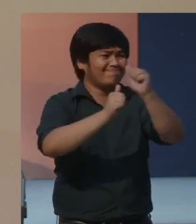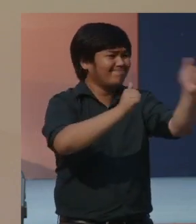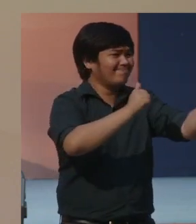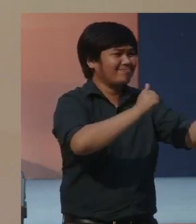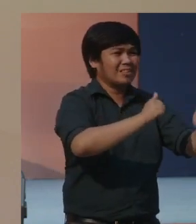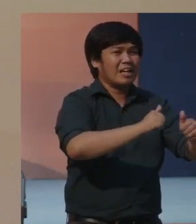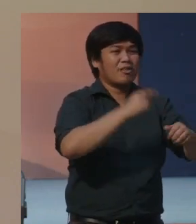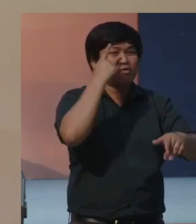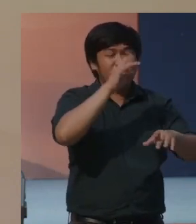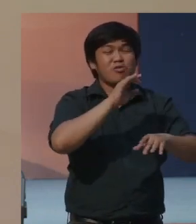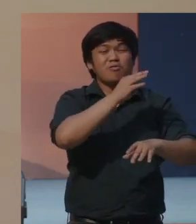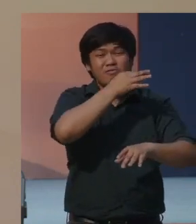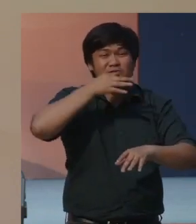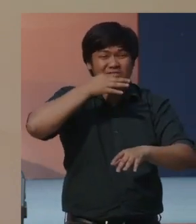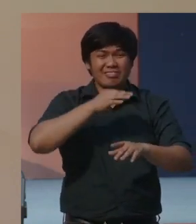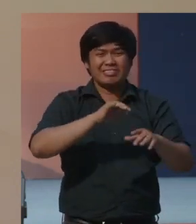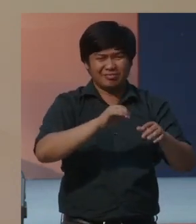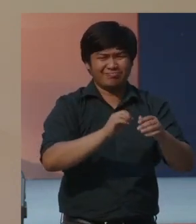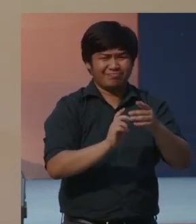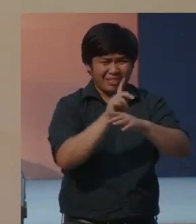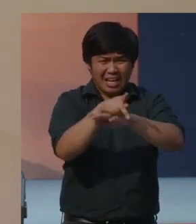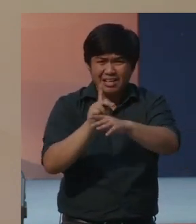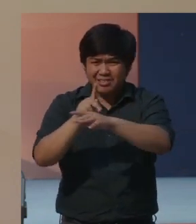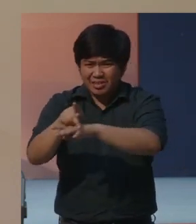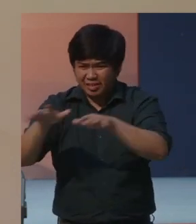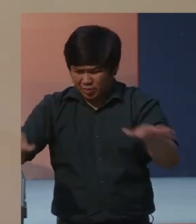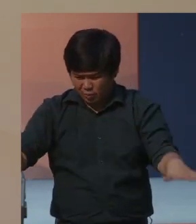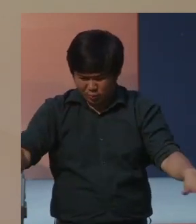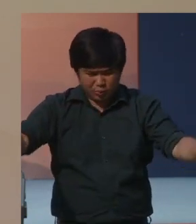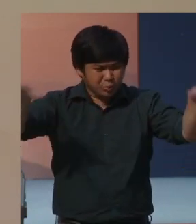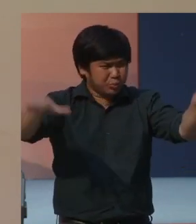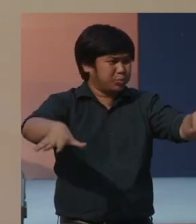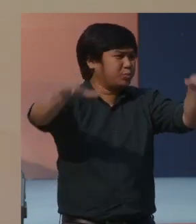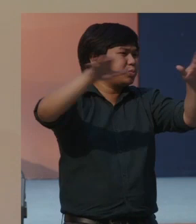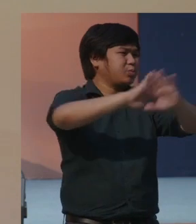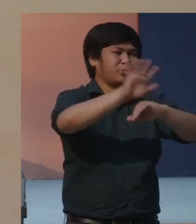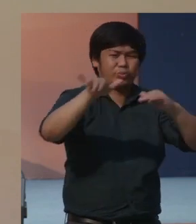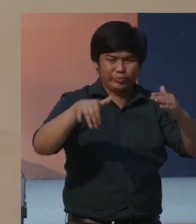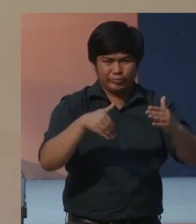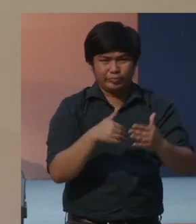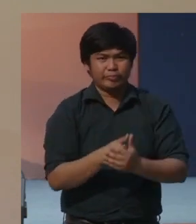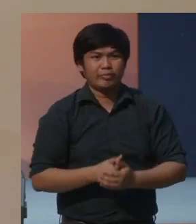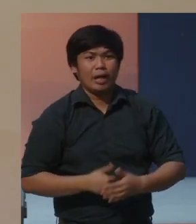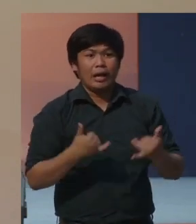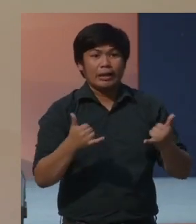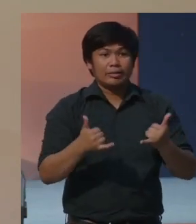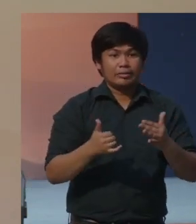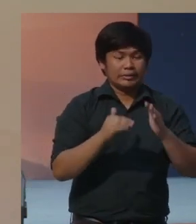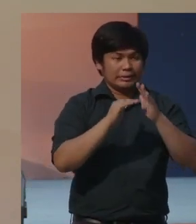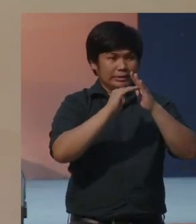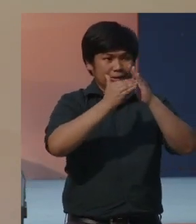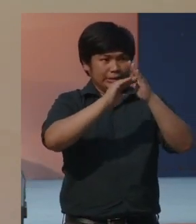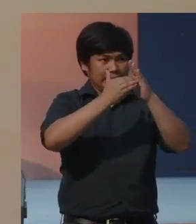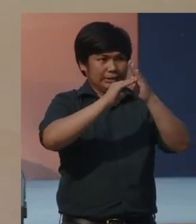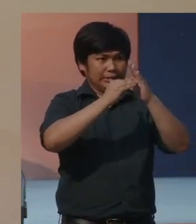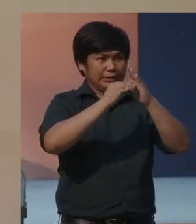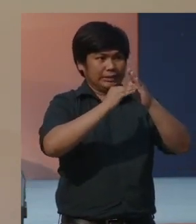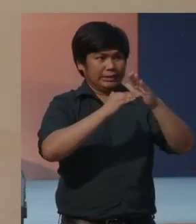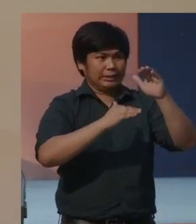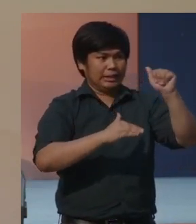No? Sabi sa verse 16, sa city of Adam, yun po ay